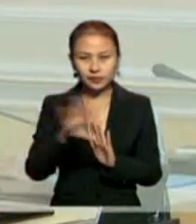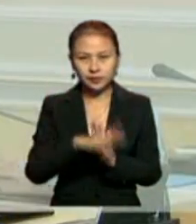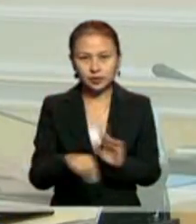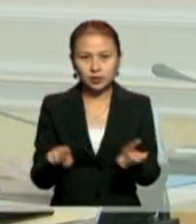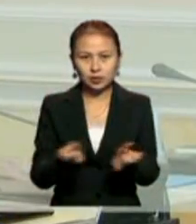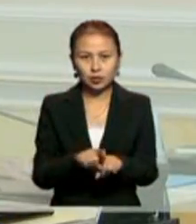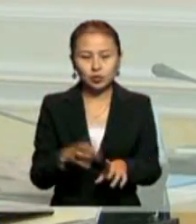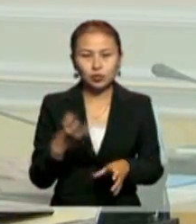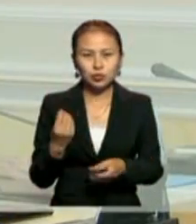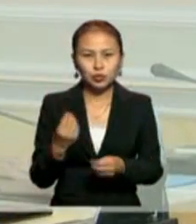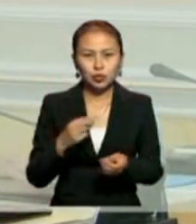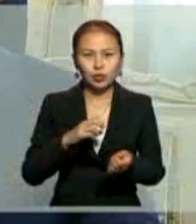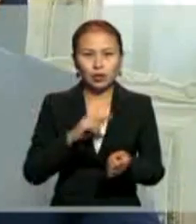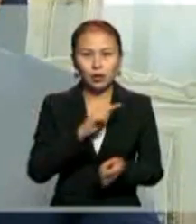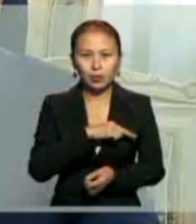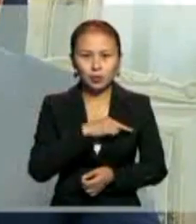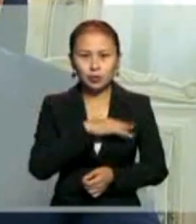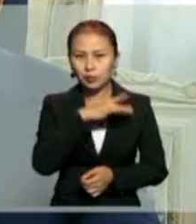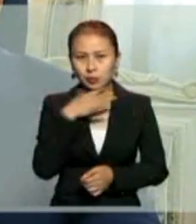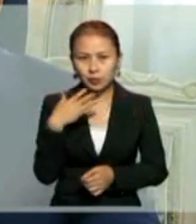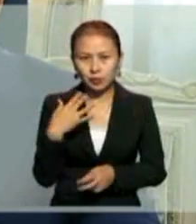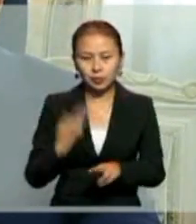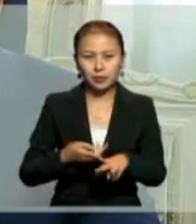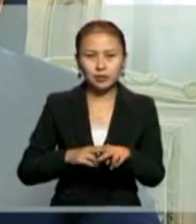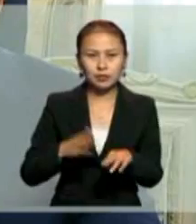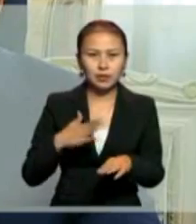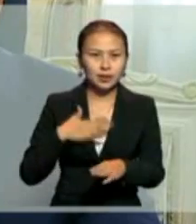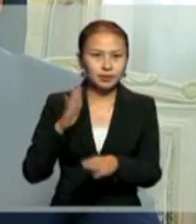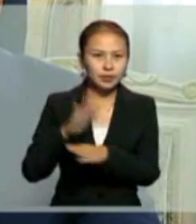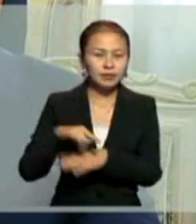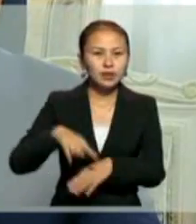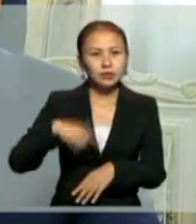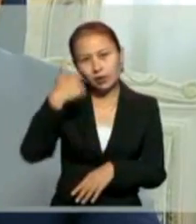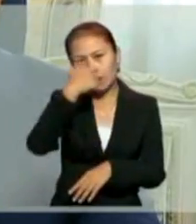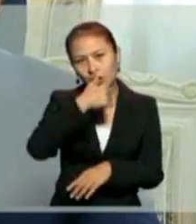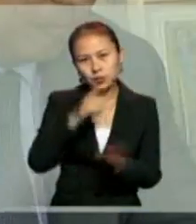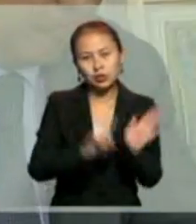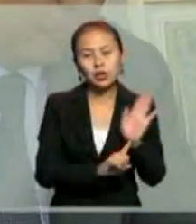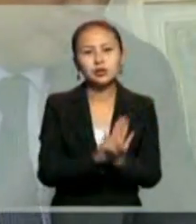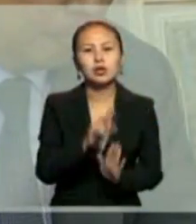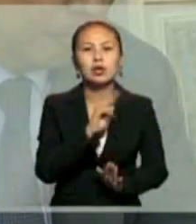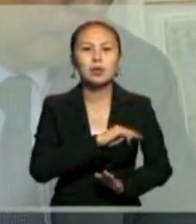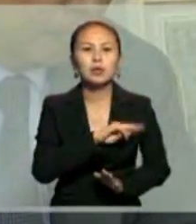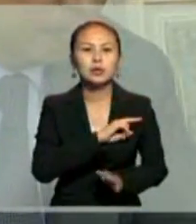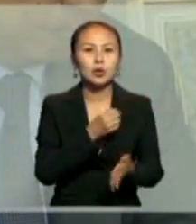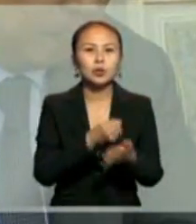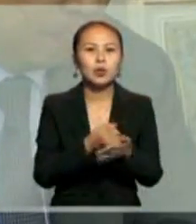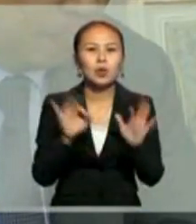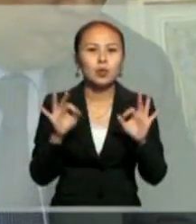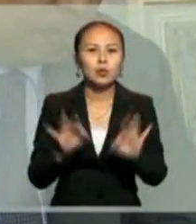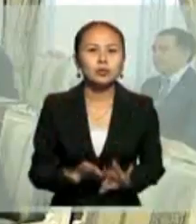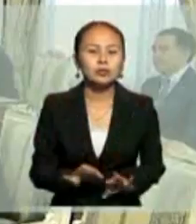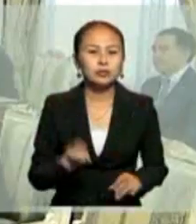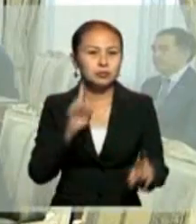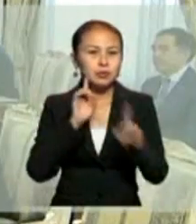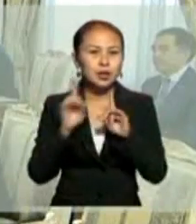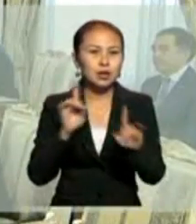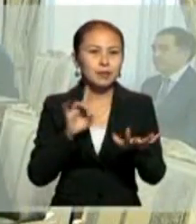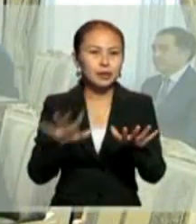істейтін шаруалар көп. Менің тапсырмам бойынша бейіл жазда жұмыс істеп, күзгі парламенттің отырысына